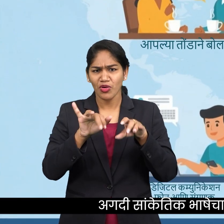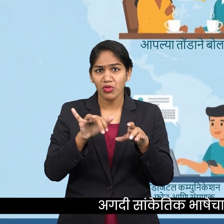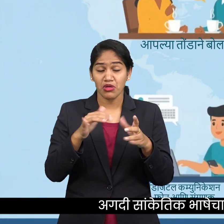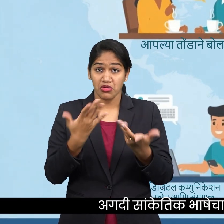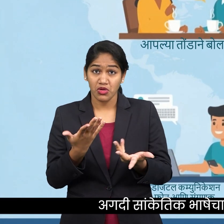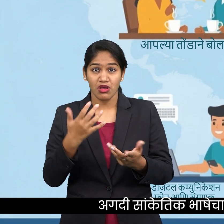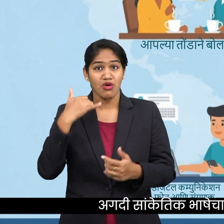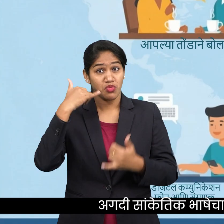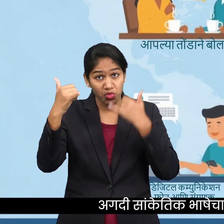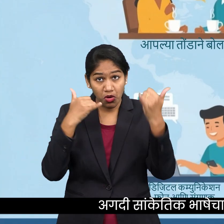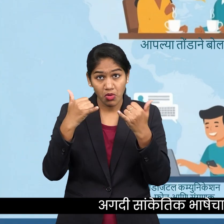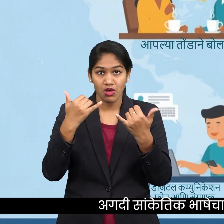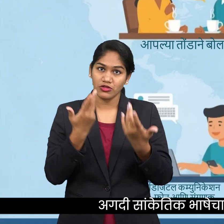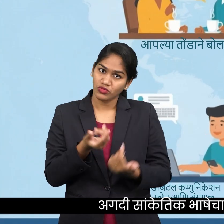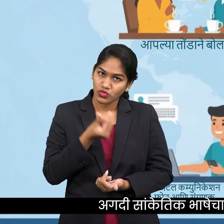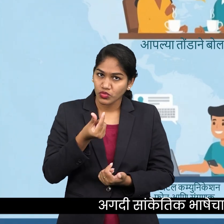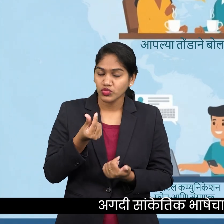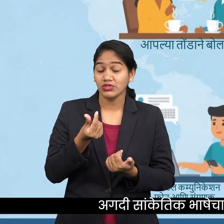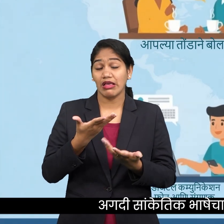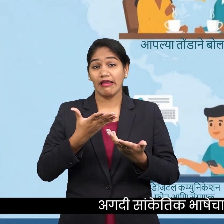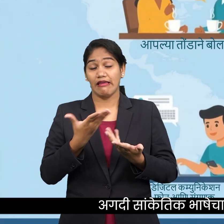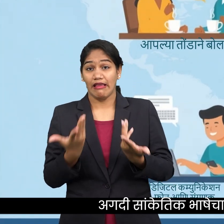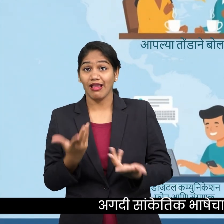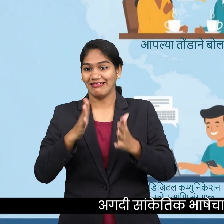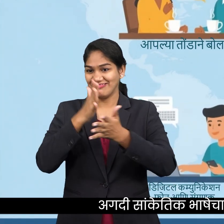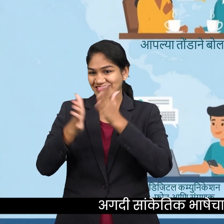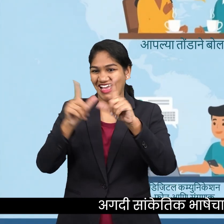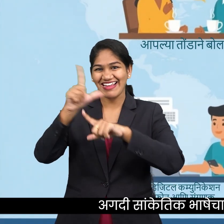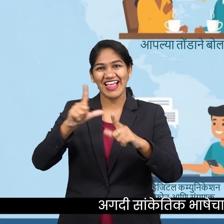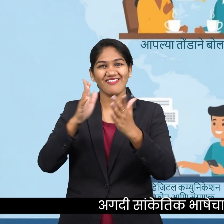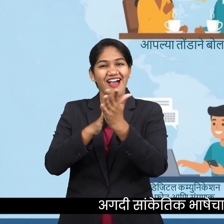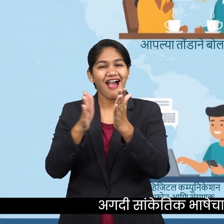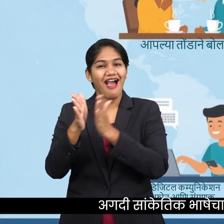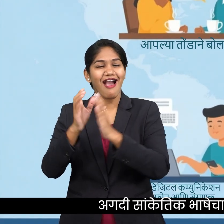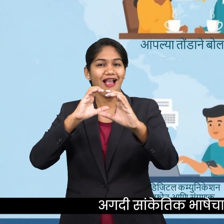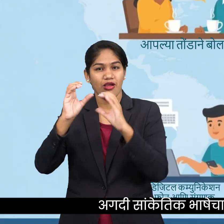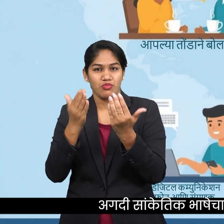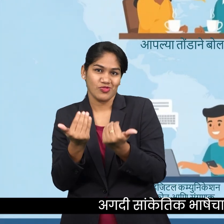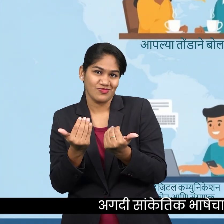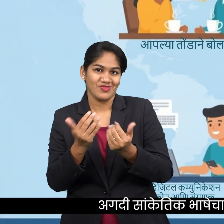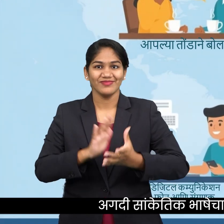अगदी सांकेतिक भाषेचा वापर करून हातांनीही बोलू शकतो.